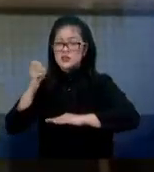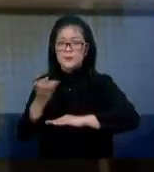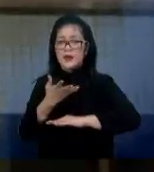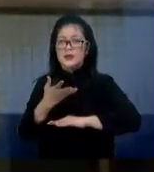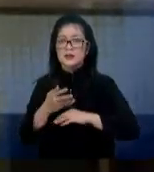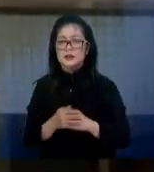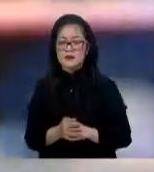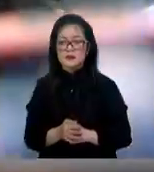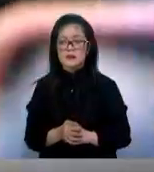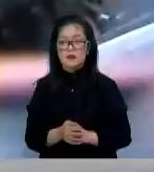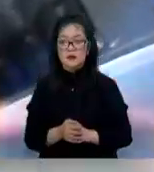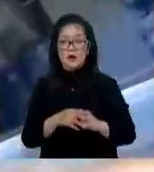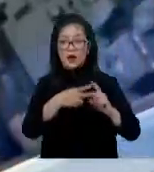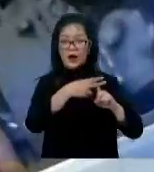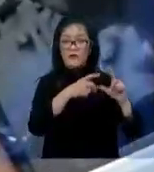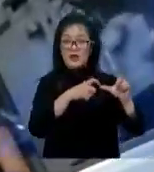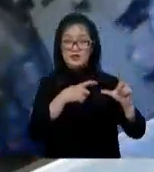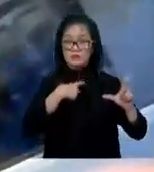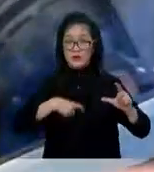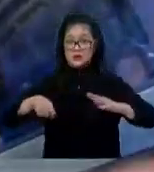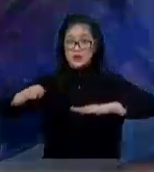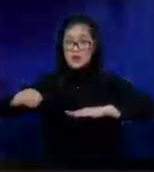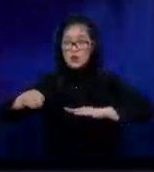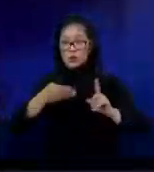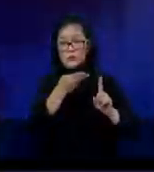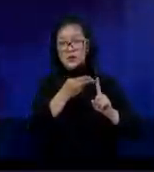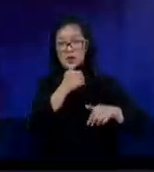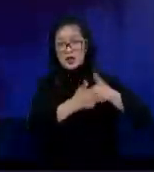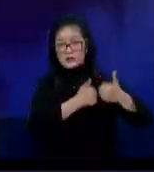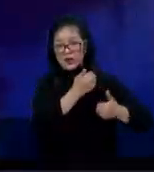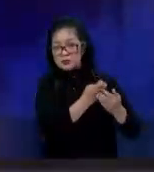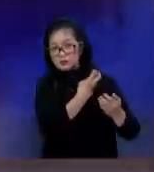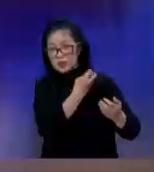Sementara kuasa hukum Verdi Sambo menegaskan klien mereka kooperatif.